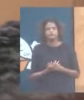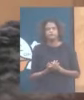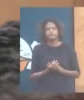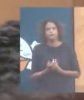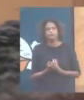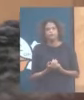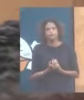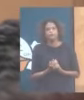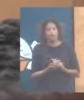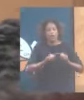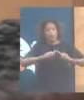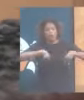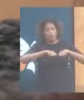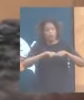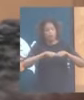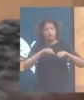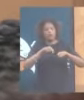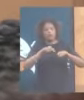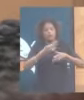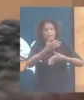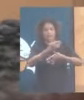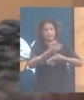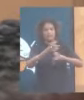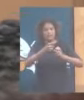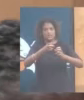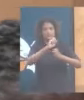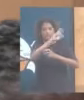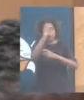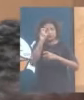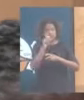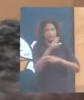C'est le comité martiniquais du tourisme.